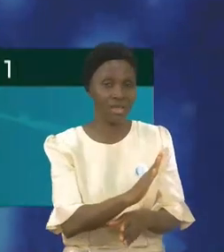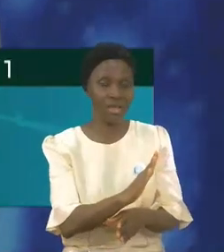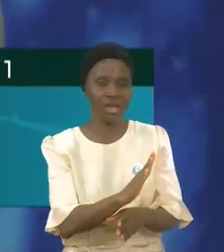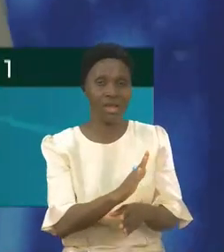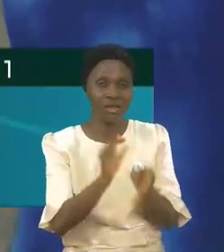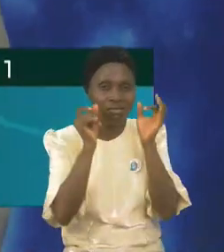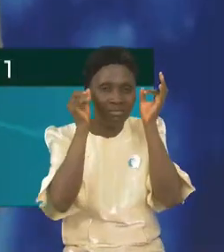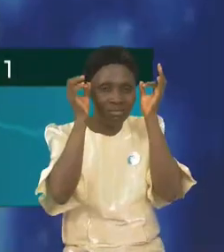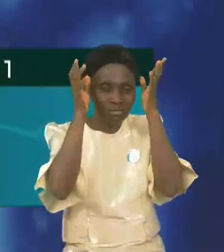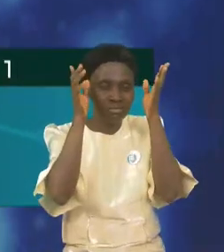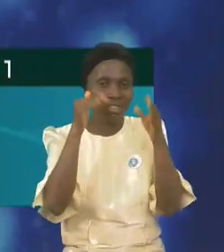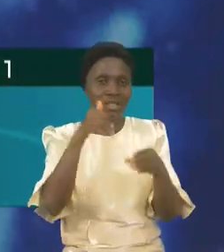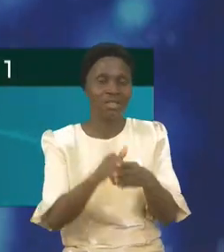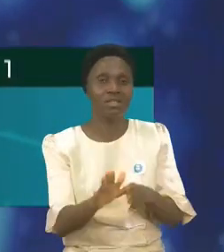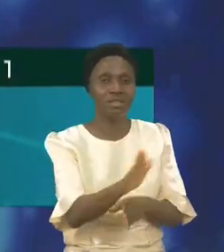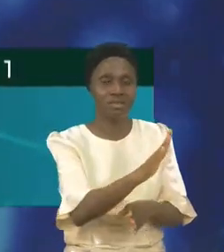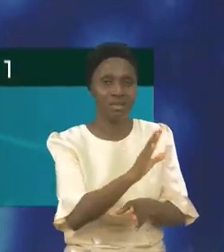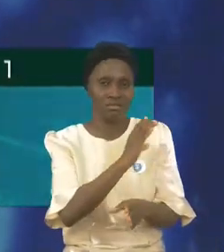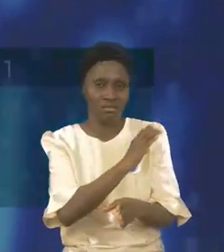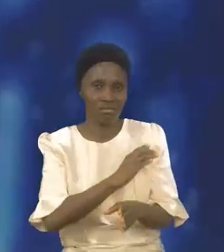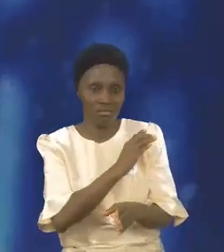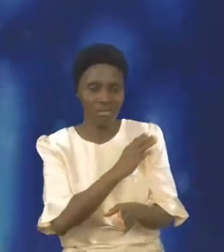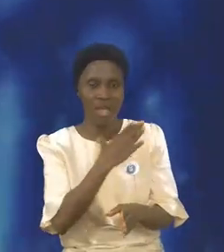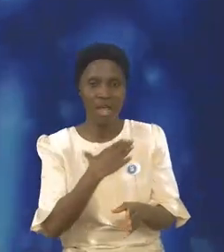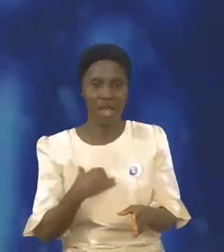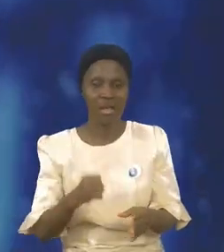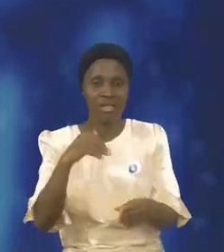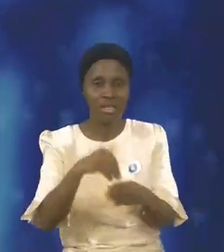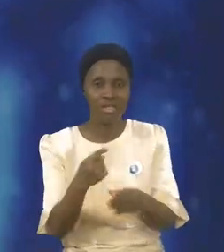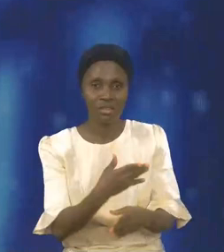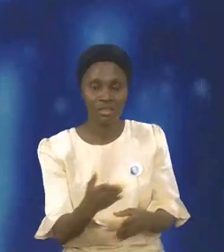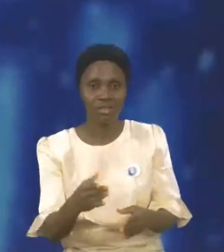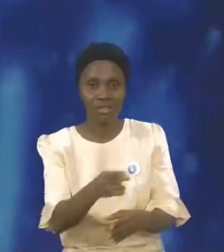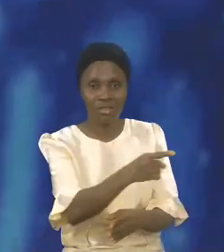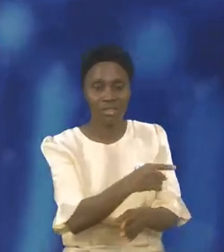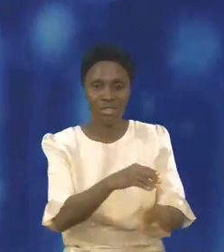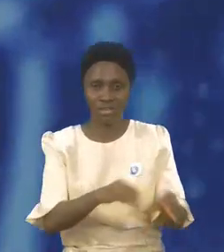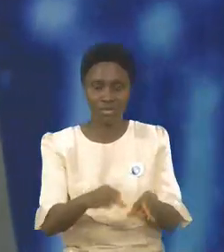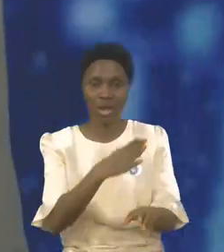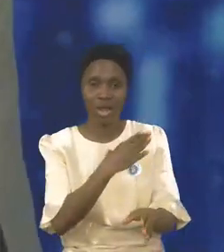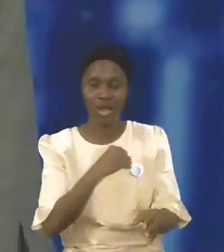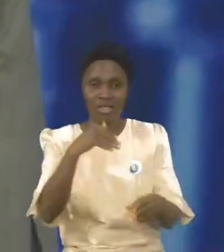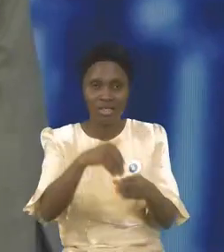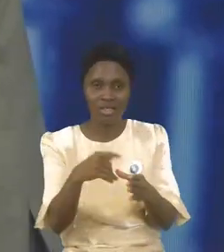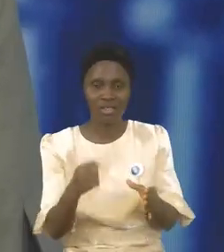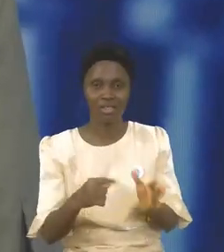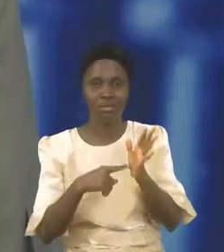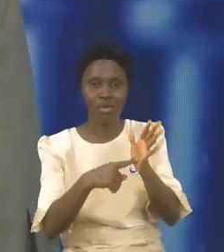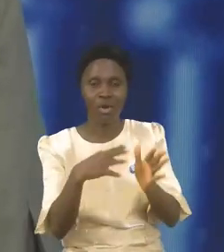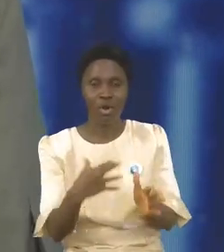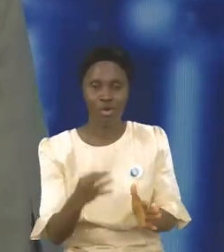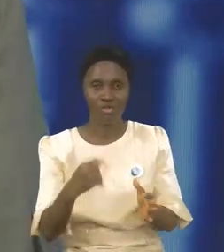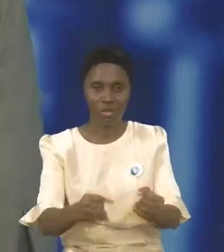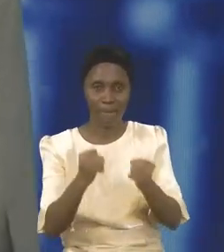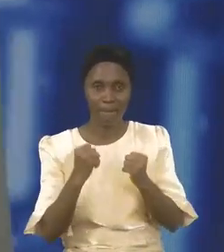naturel, dans leur dépravation, dans leur cruauté, dans leur manière de faire les choses,